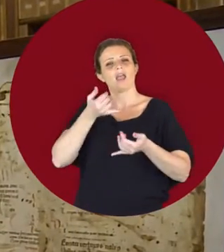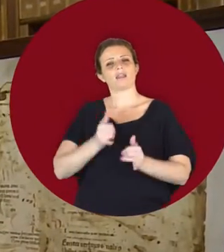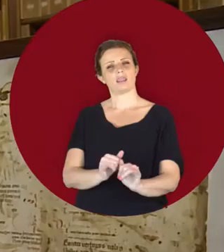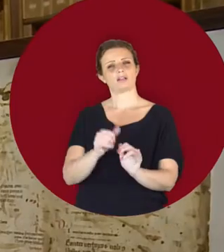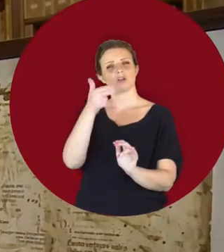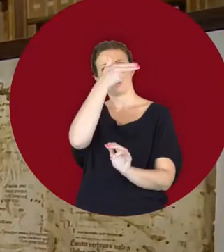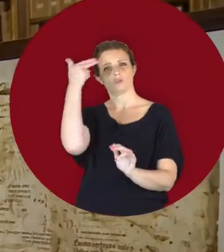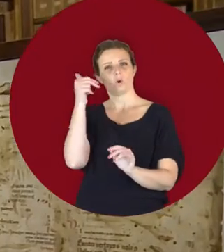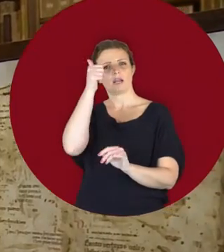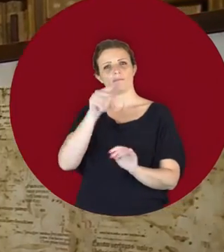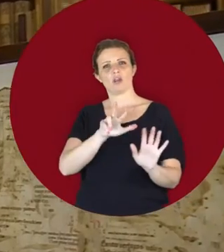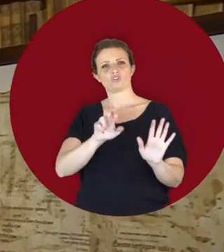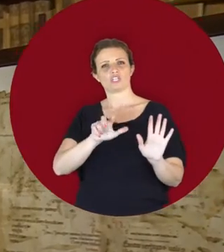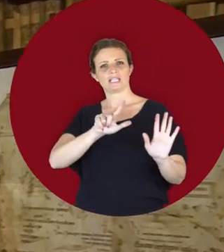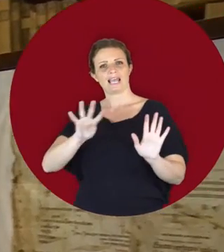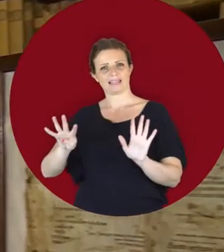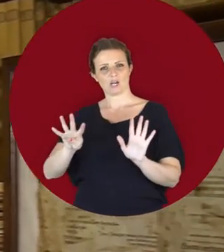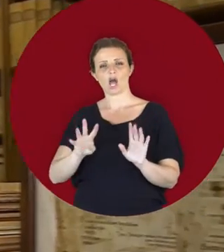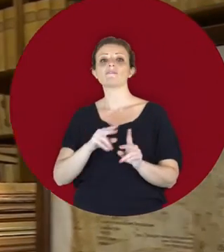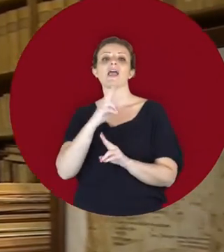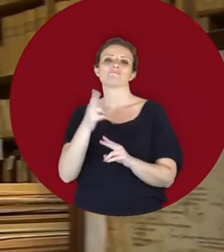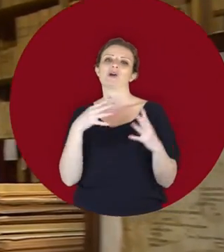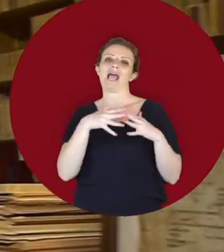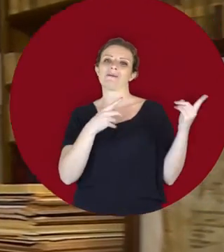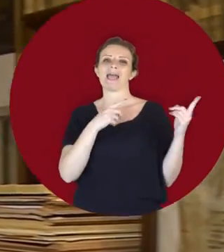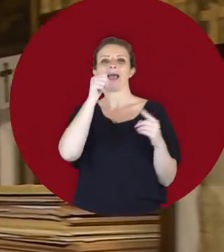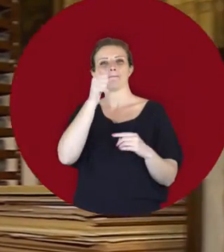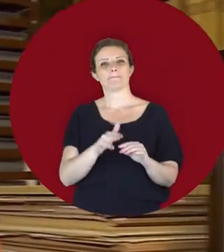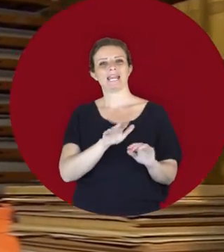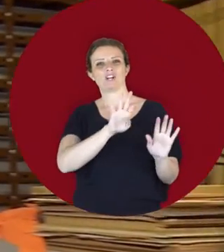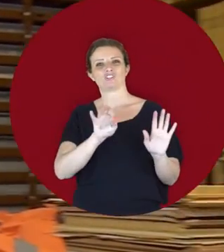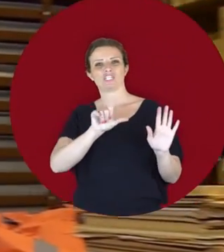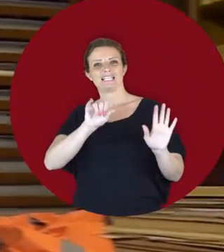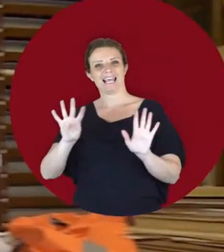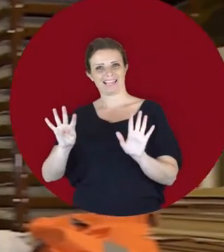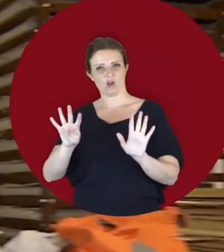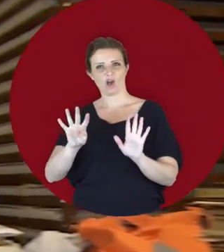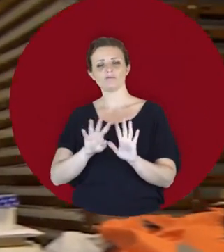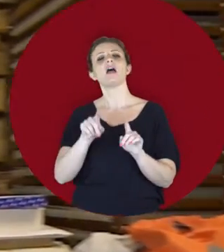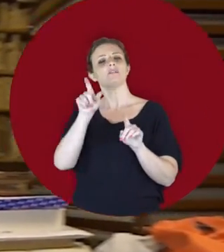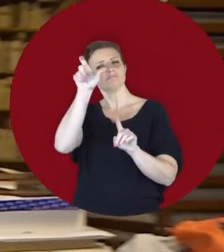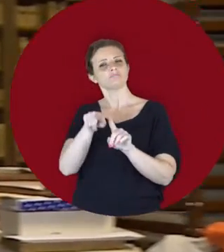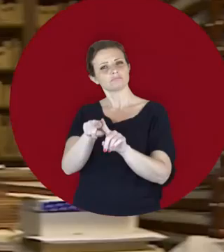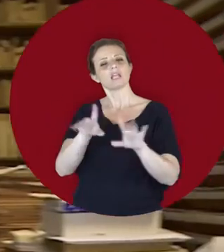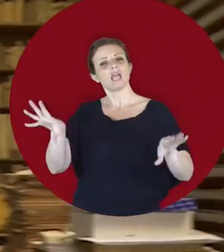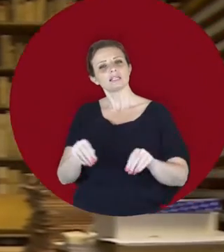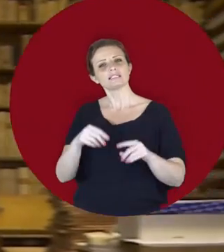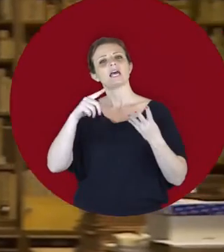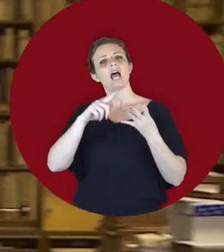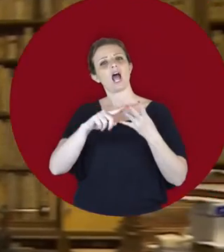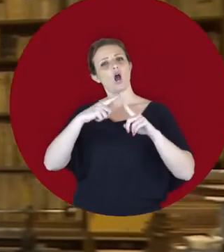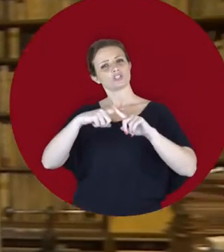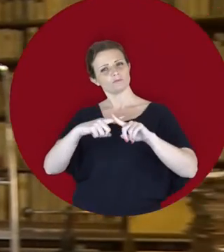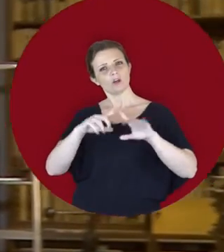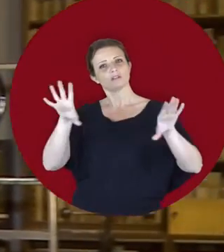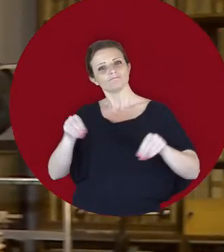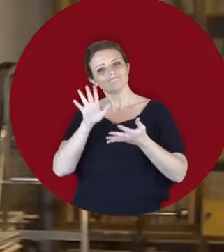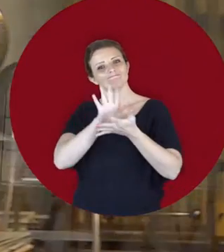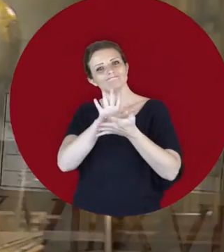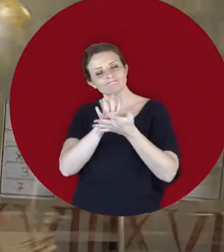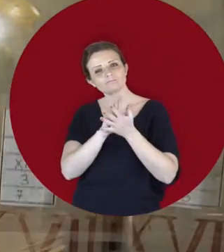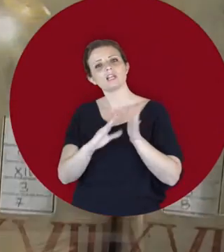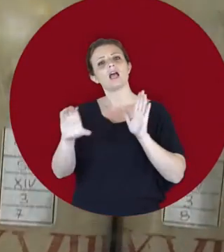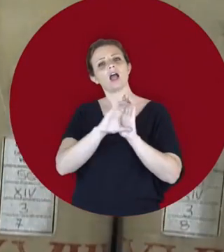nel 1879 e morto a Princeton nel 1969, che iniziò a Oxford la pubblicazione dei